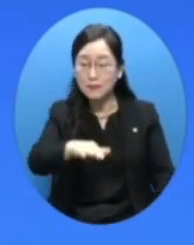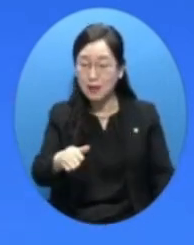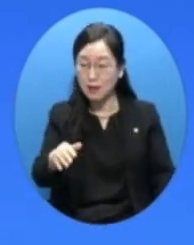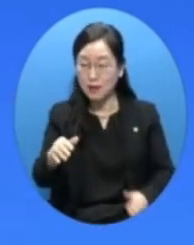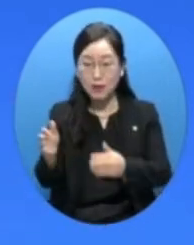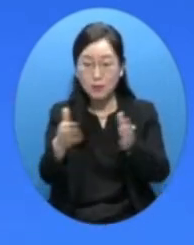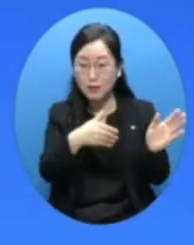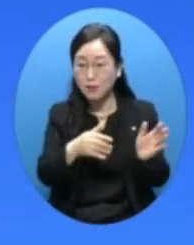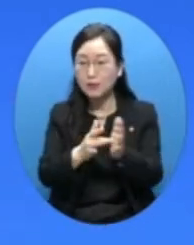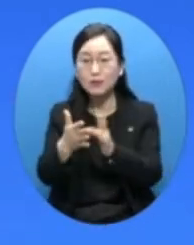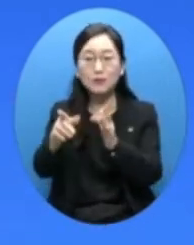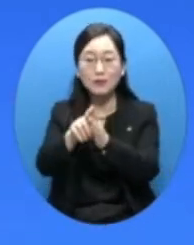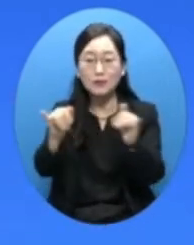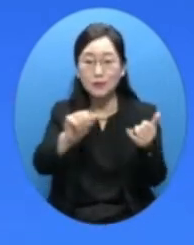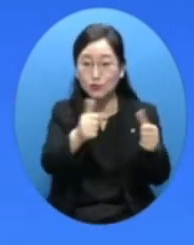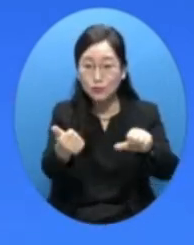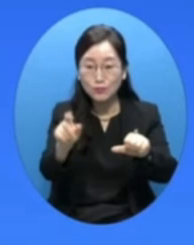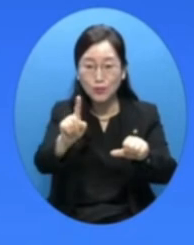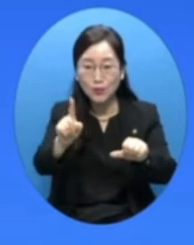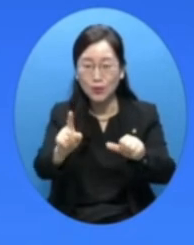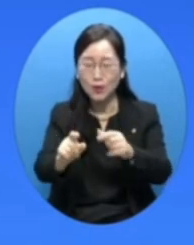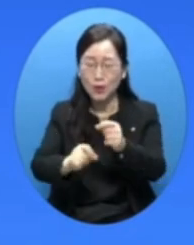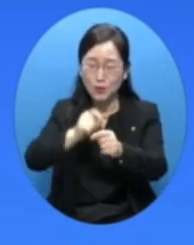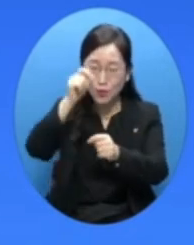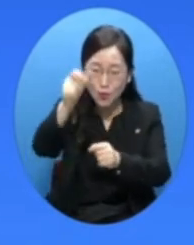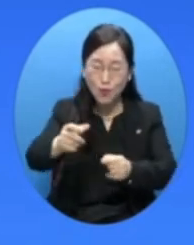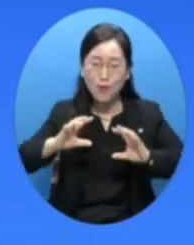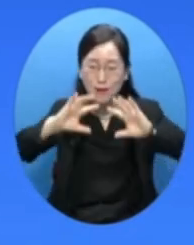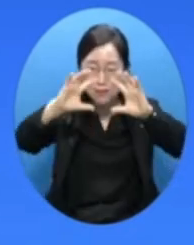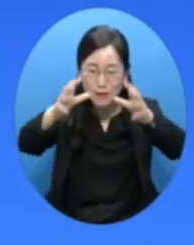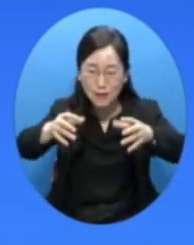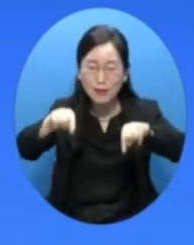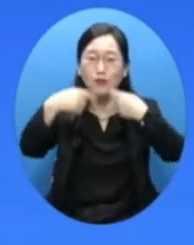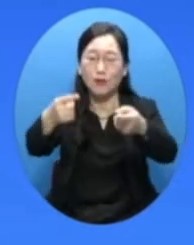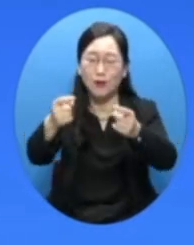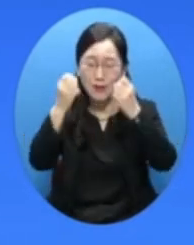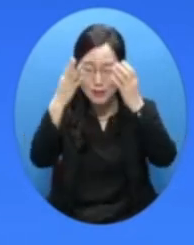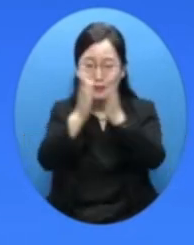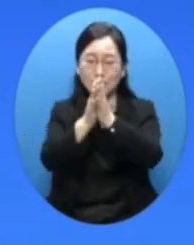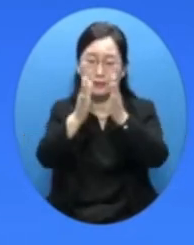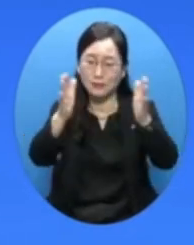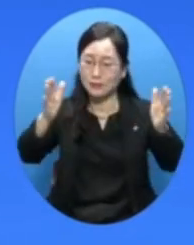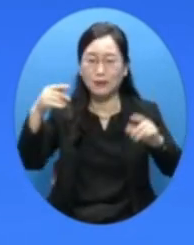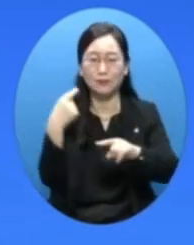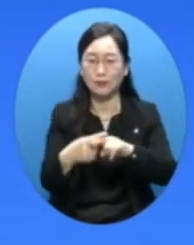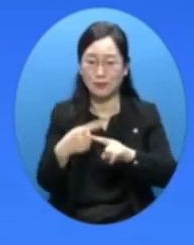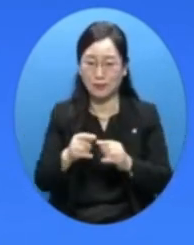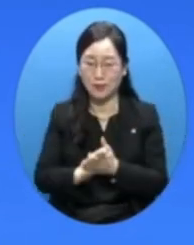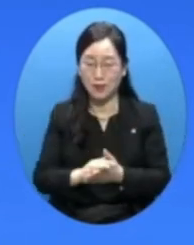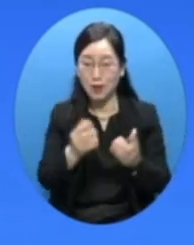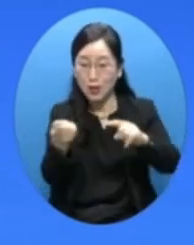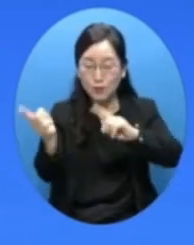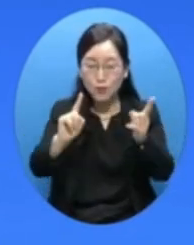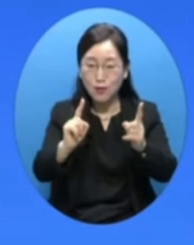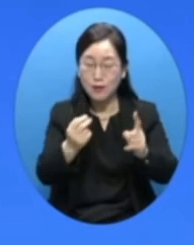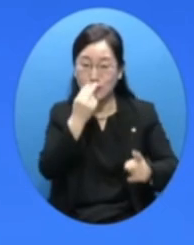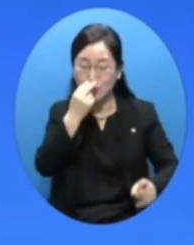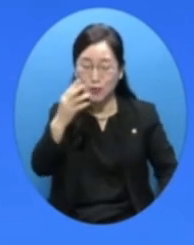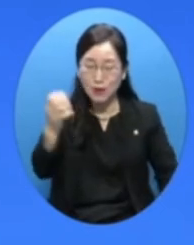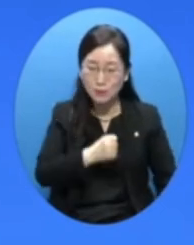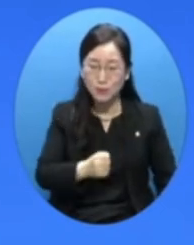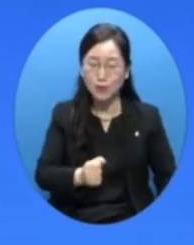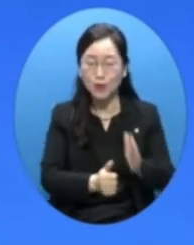죽음이 영원한 세계에서의 새로운 시작인 것입니다. 그러므로 우리가 부활 생명을 가지고 영생의 소망을